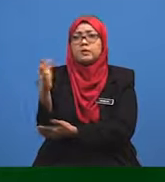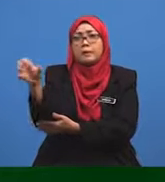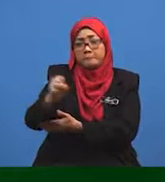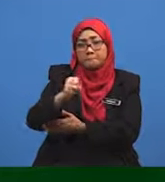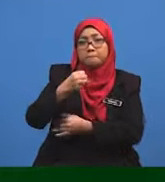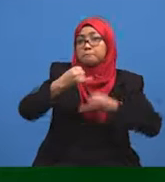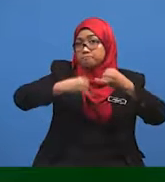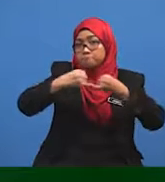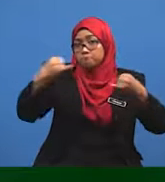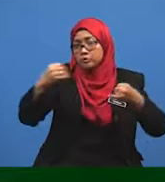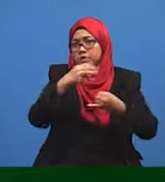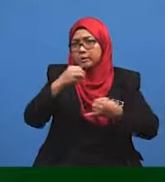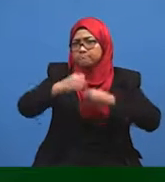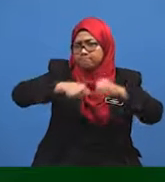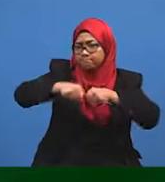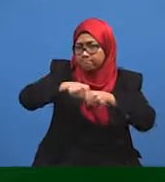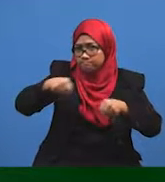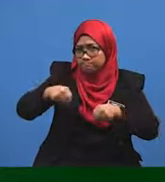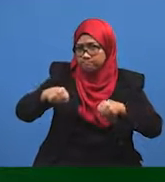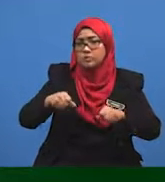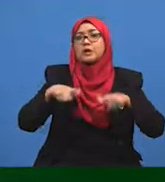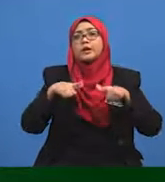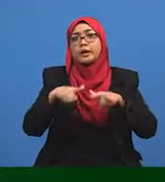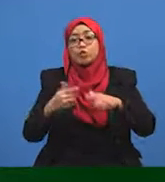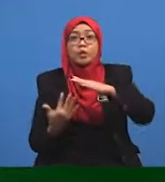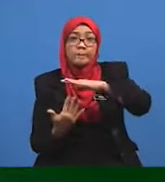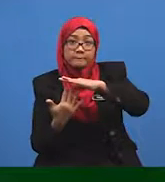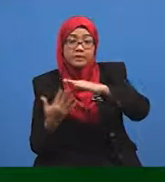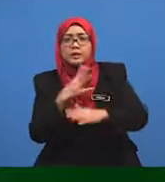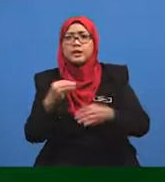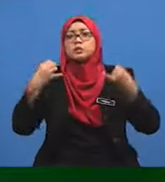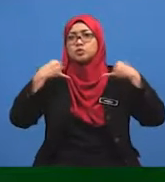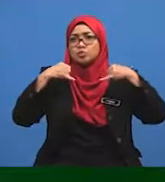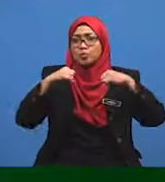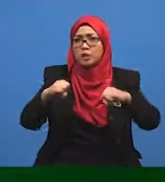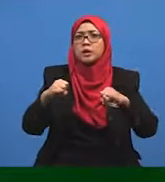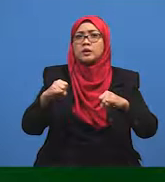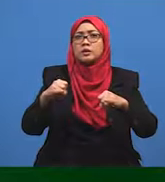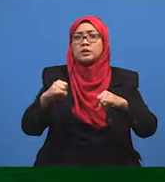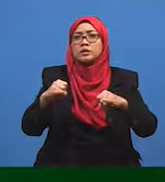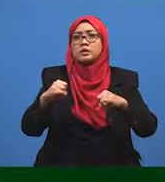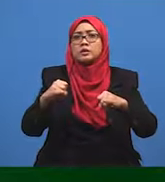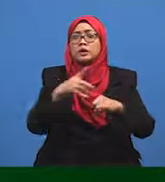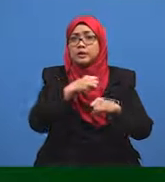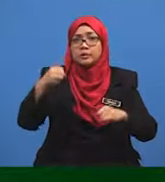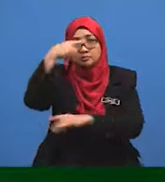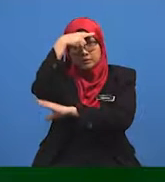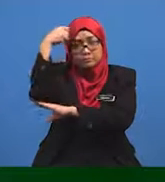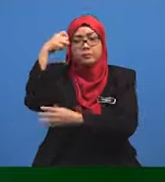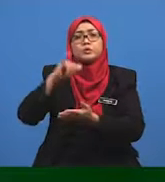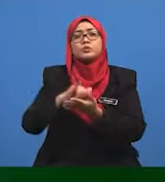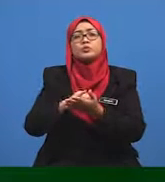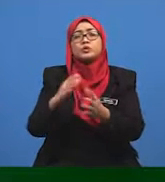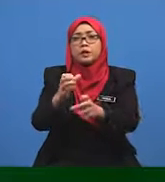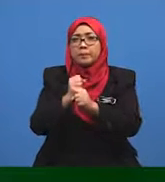tali, kemudian mengikat sebekas kayu api, lalu menjual hingga dengan sebab itu dia dapat memelihara